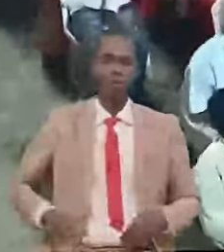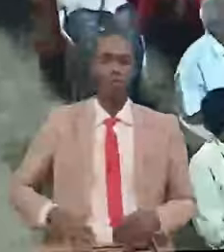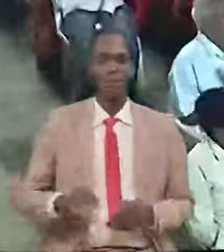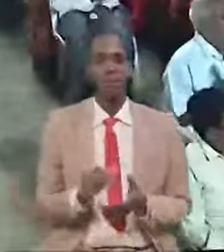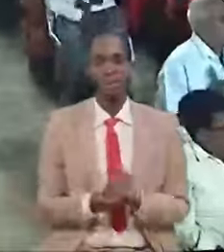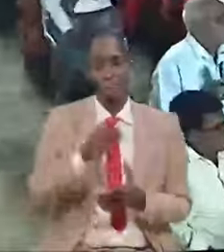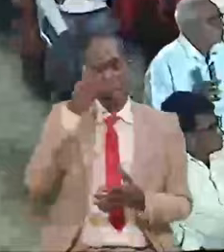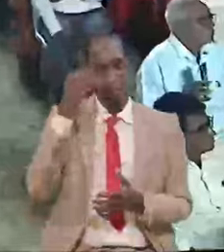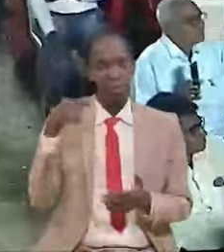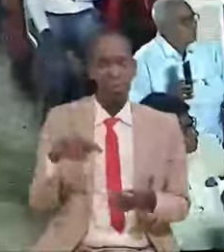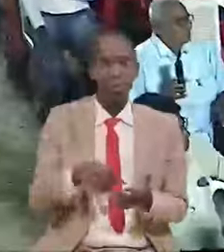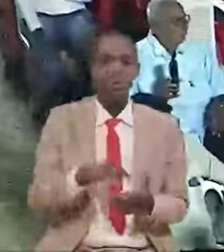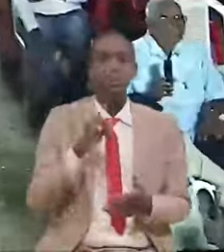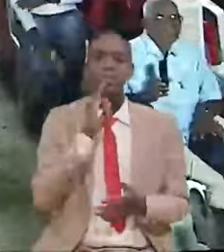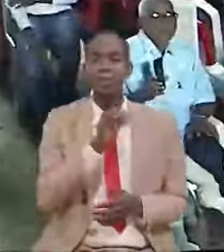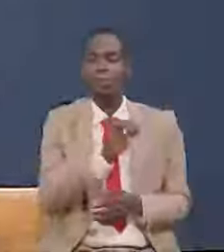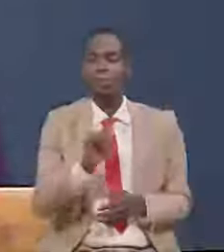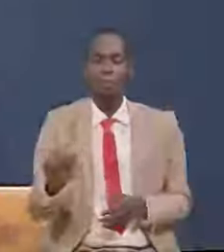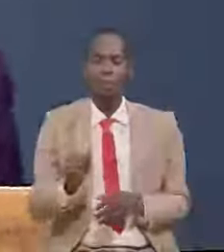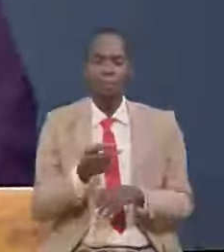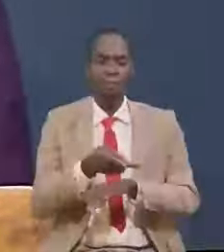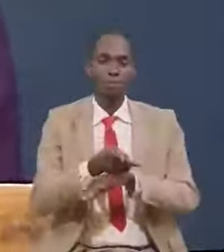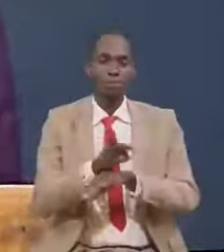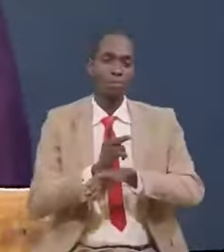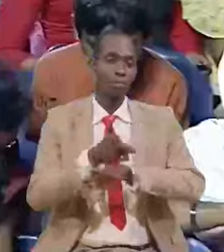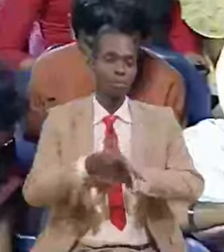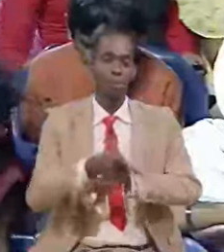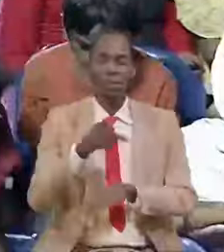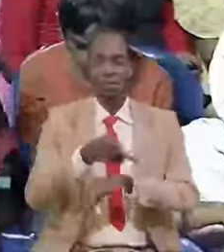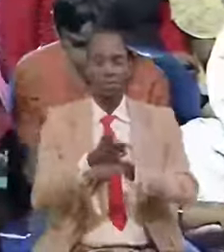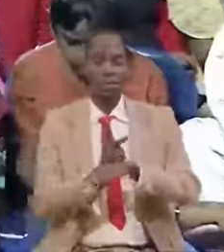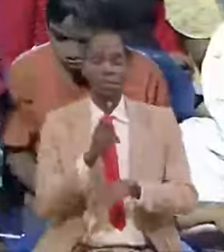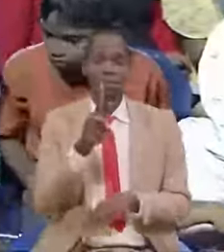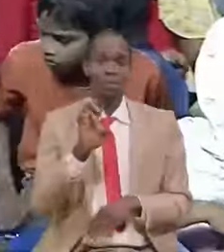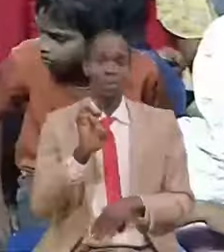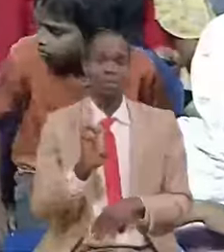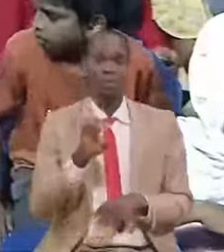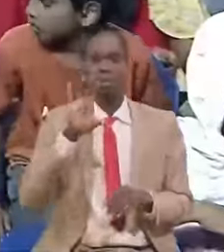Parce que c'est la célébration pré-Noël.